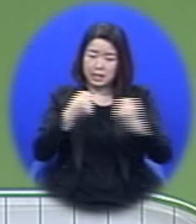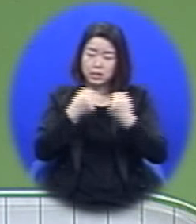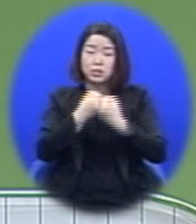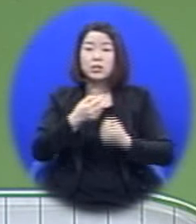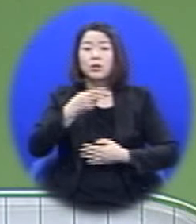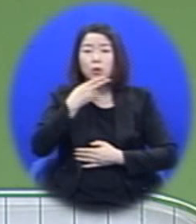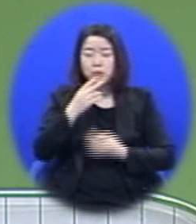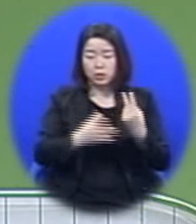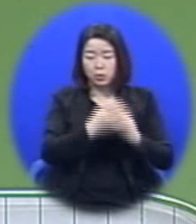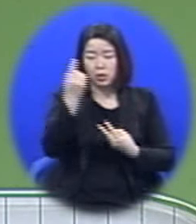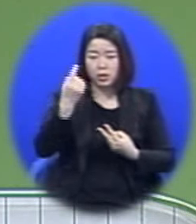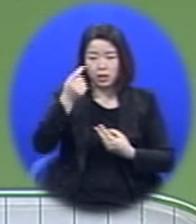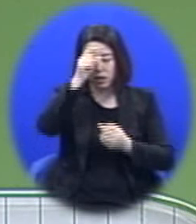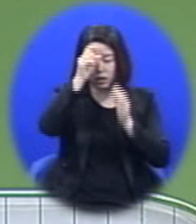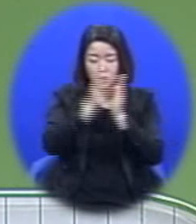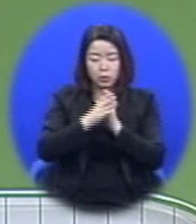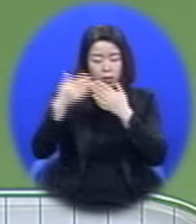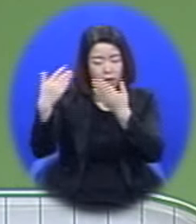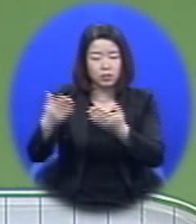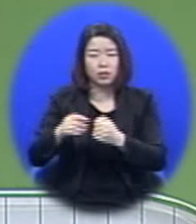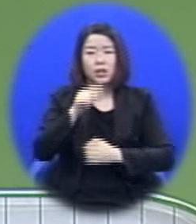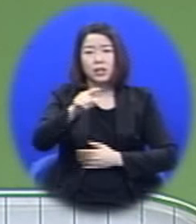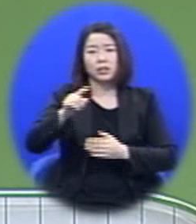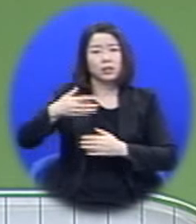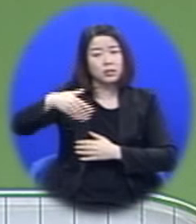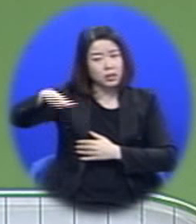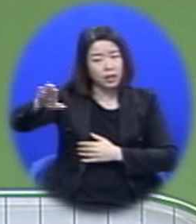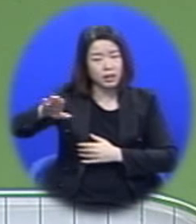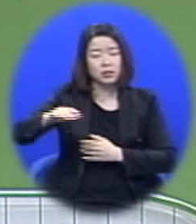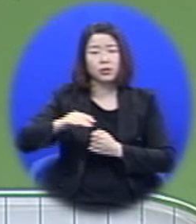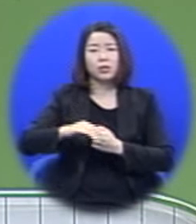걸, 그때는 가슴을 치면서 울 거예요.